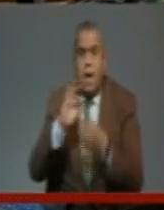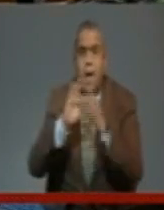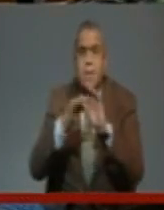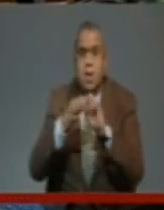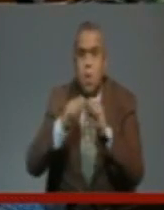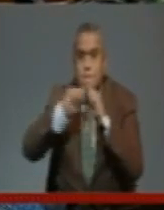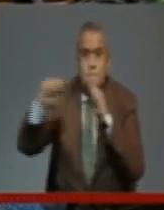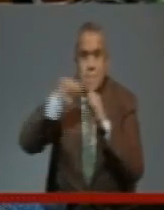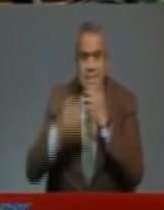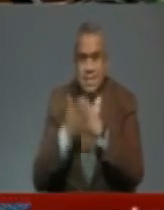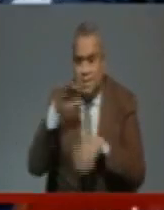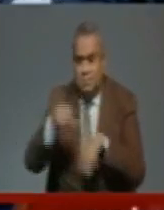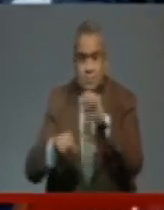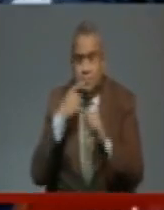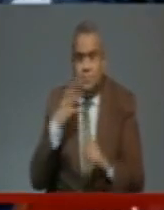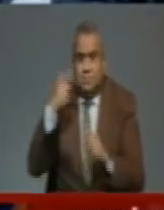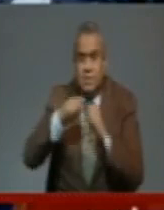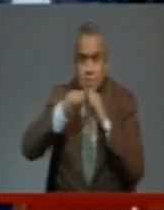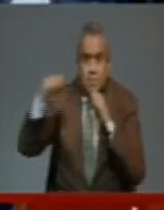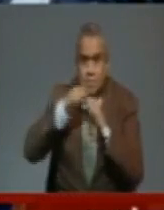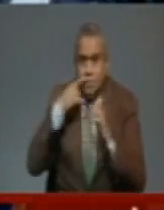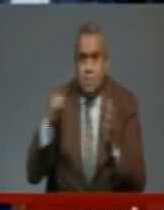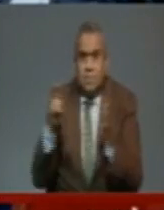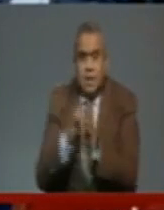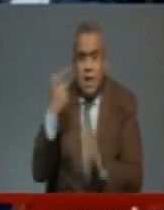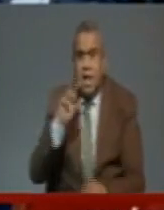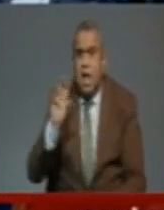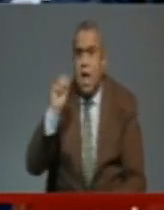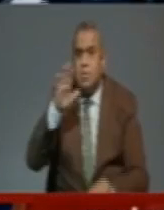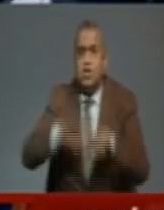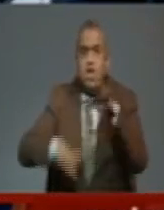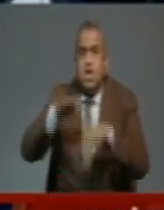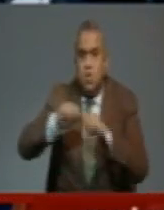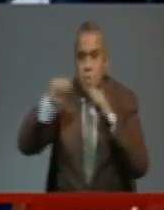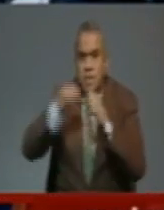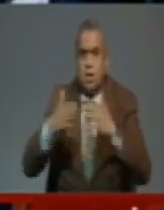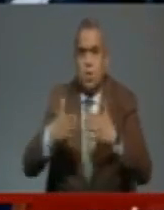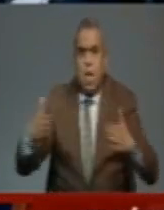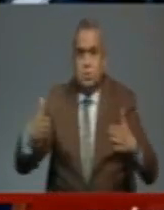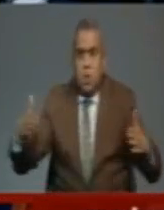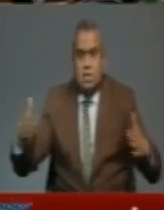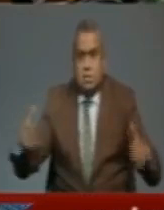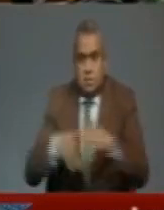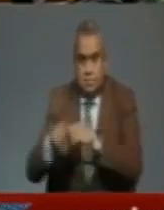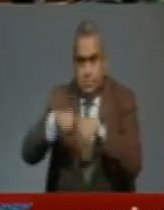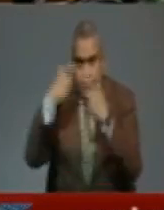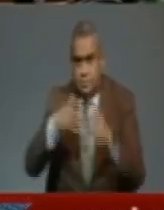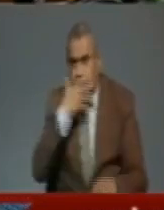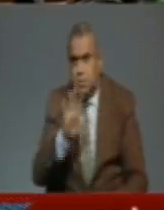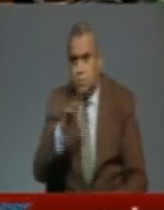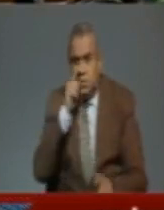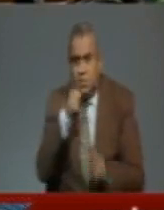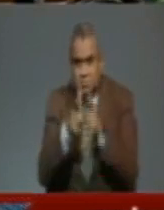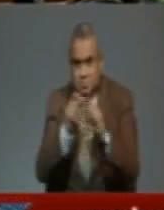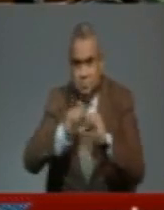الحالية عشان يصل اجمالي مساحة الميناء الى 25 كيلو متر مربع. ده شكل الارصفة فنم اللي بتنفذ دلوقتي،